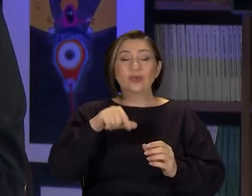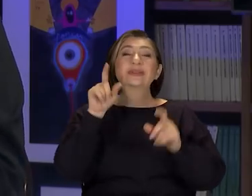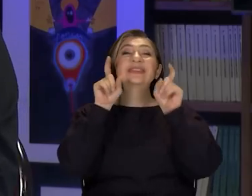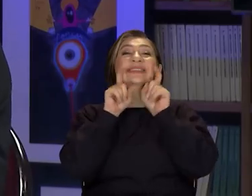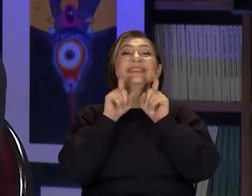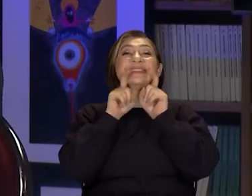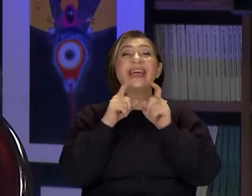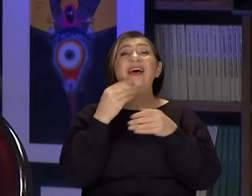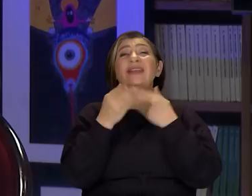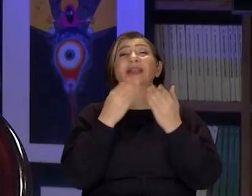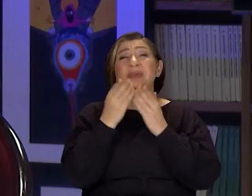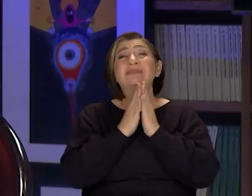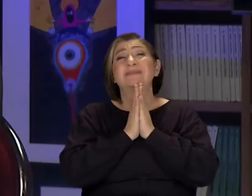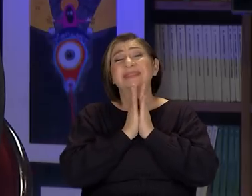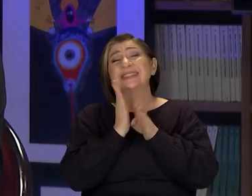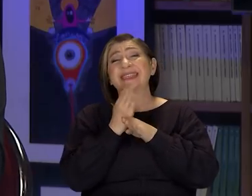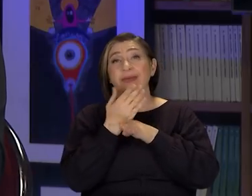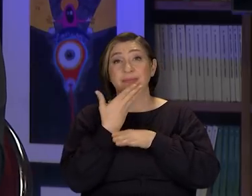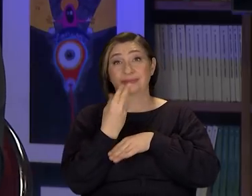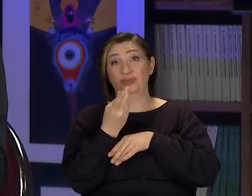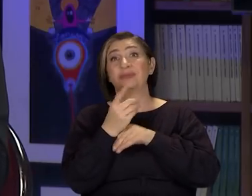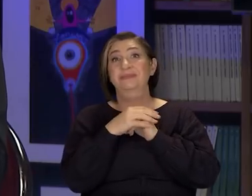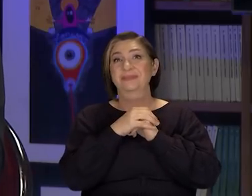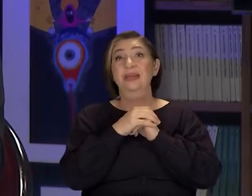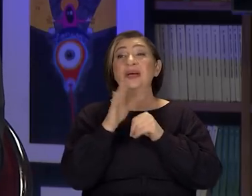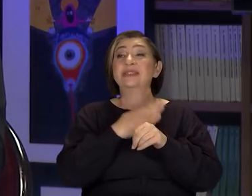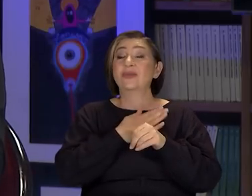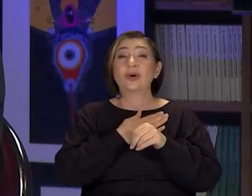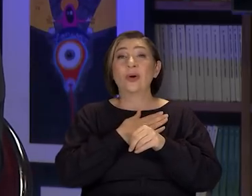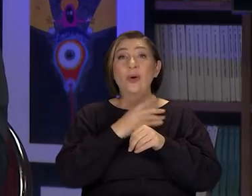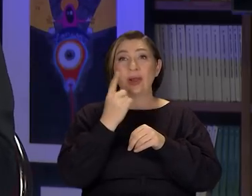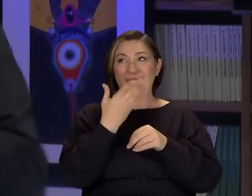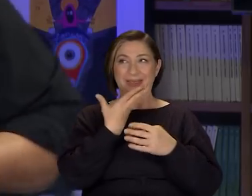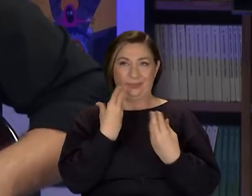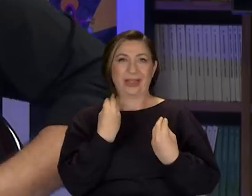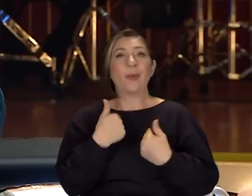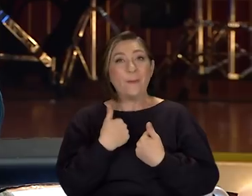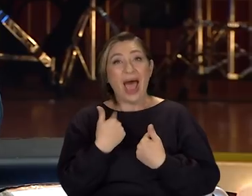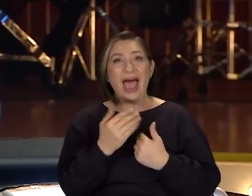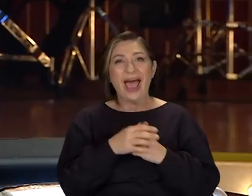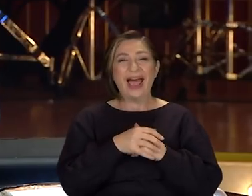kesim anlatabilir miyim şimdi sebebini? Mi? Evet. Ama yakışıklı olmuş. Estağfurullah. Öyle de bir giderim vardı ama.